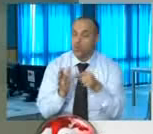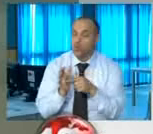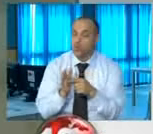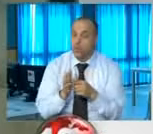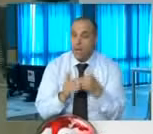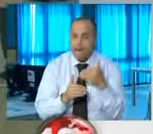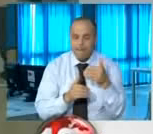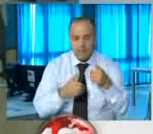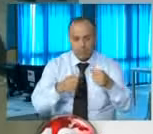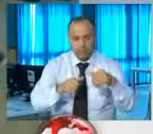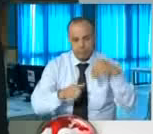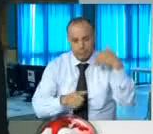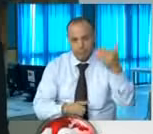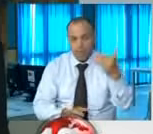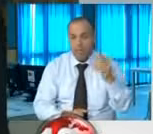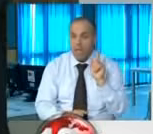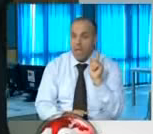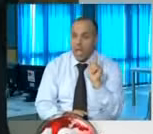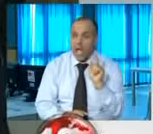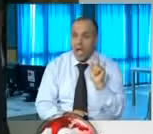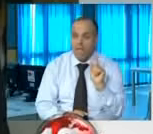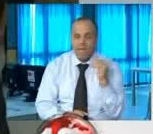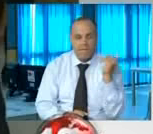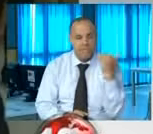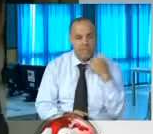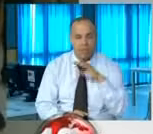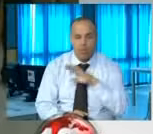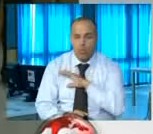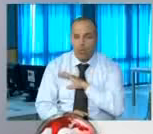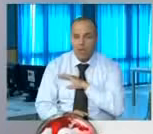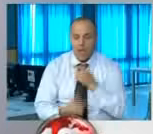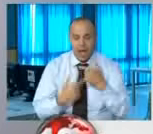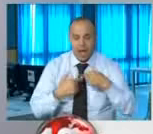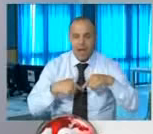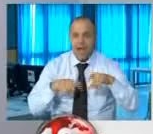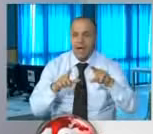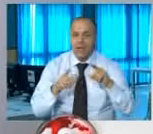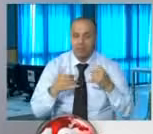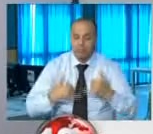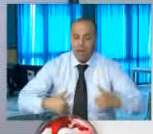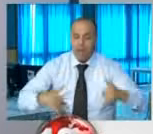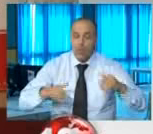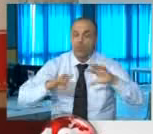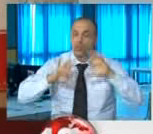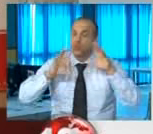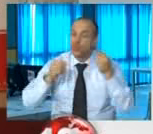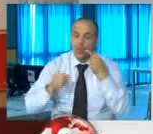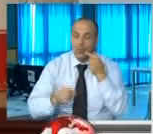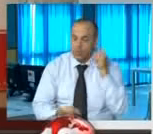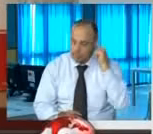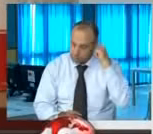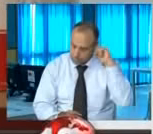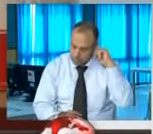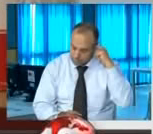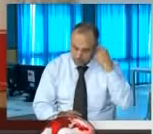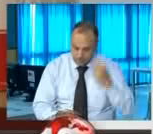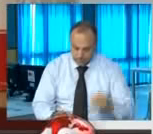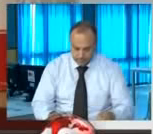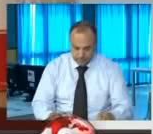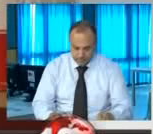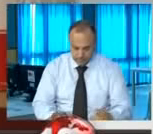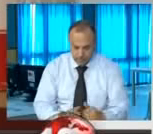سيتم ارساؤها، ما من شانه ان يسرع بدوره في الاعلان عن تركيبه المحكمه الدستوريه.